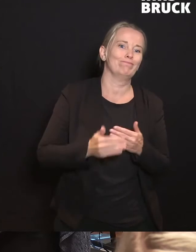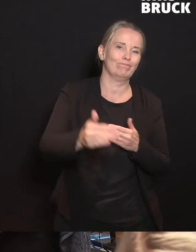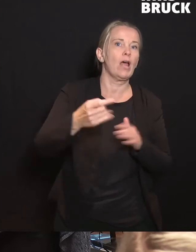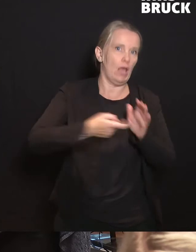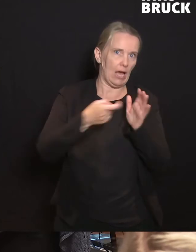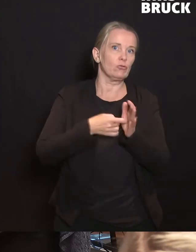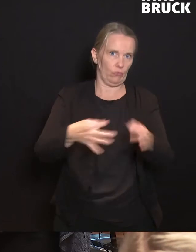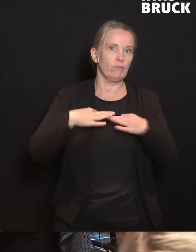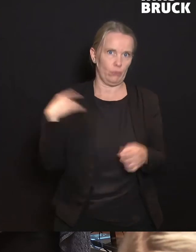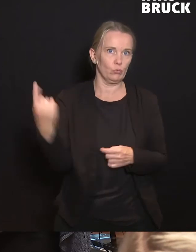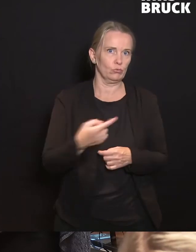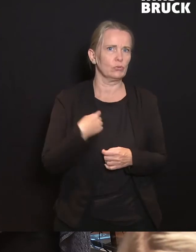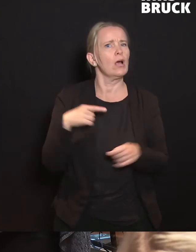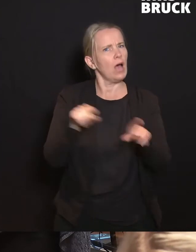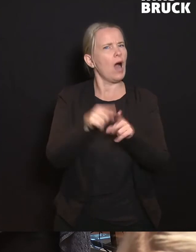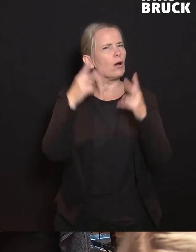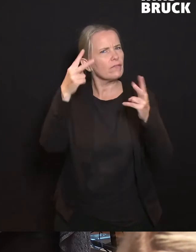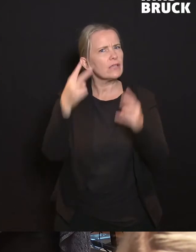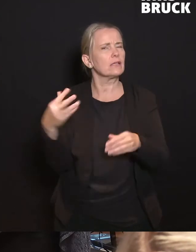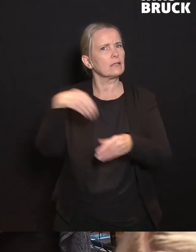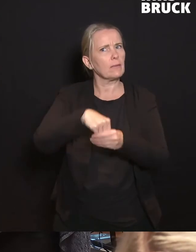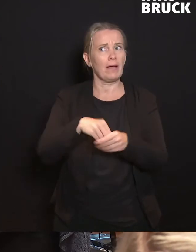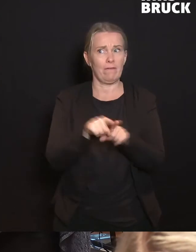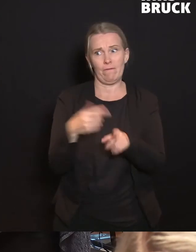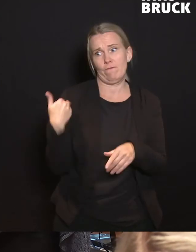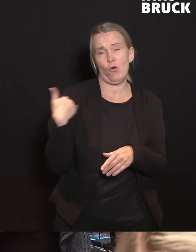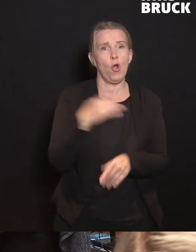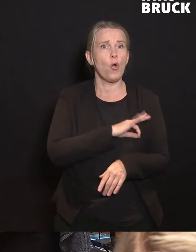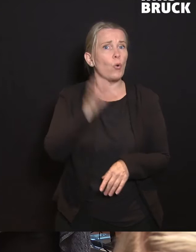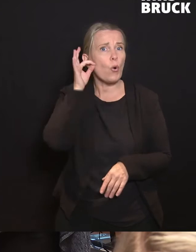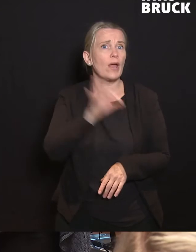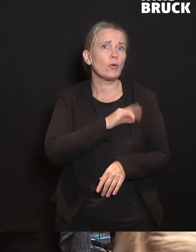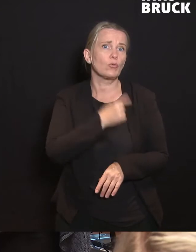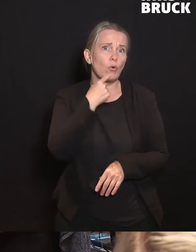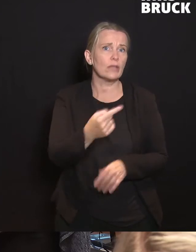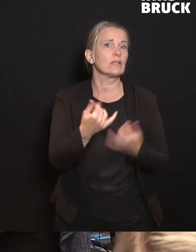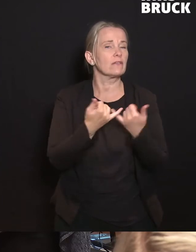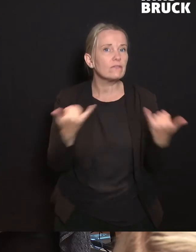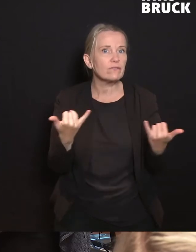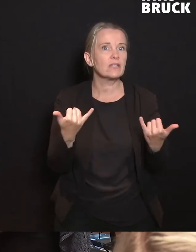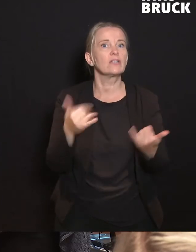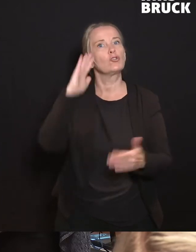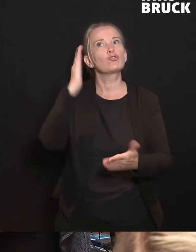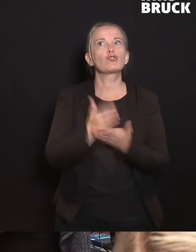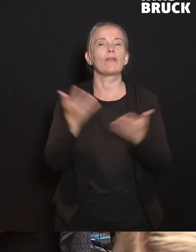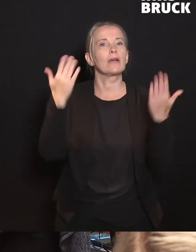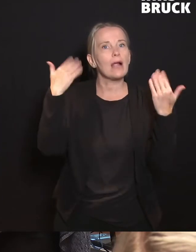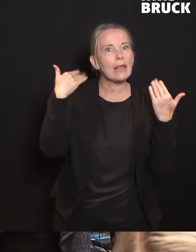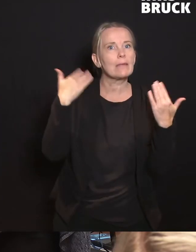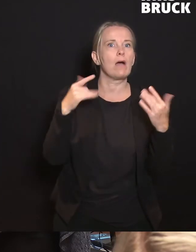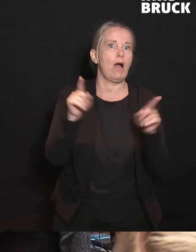auch eben wichtige Ansätze versteckt sind, wie Kolleginnen und Kollegen vor mir schon gesagt haben, in der Bewältigung des Stadtklimas, aber auch im